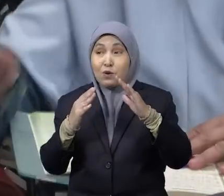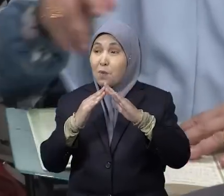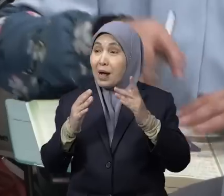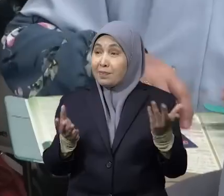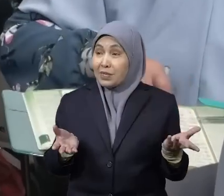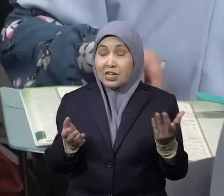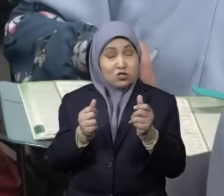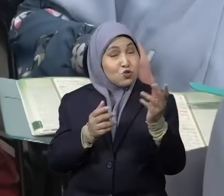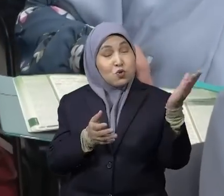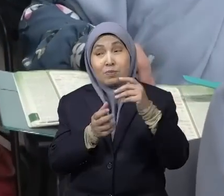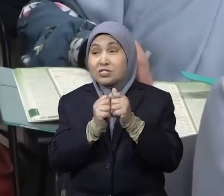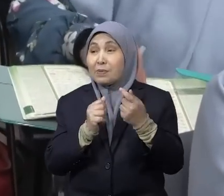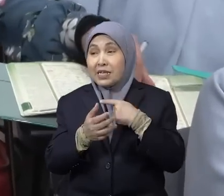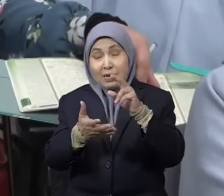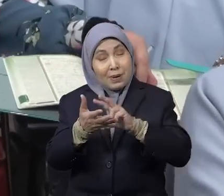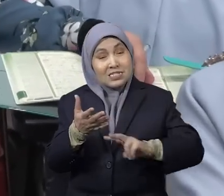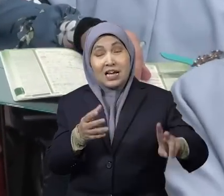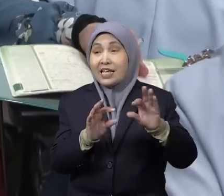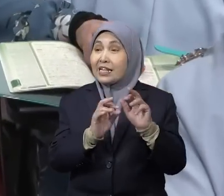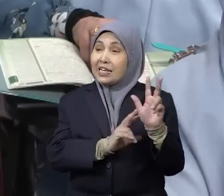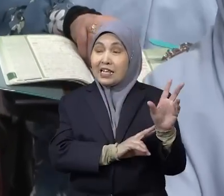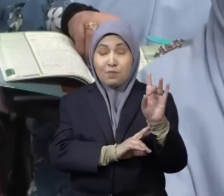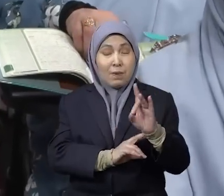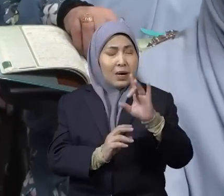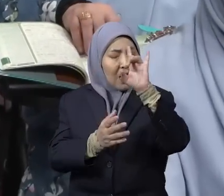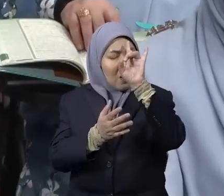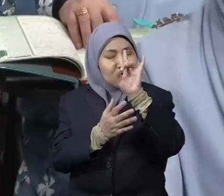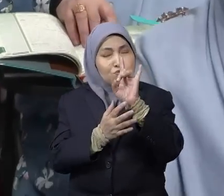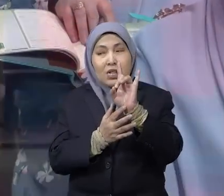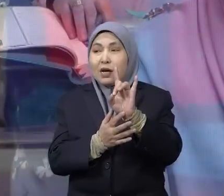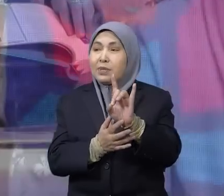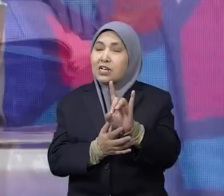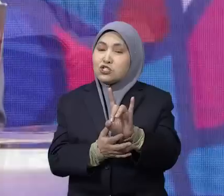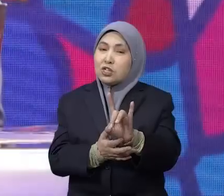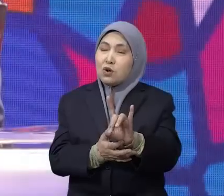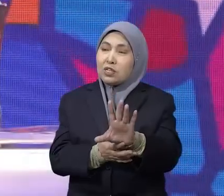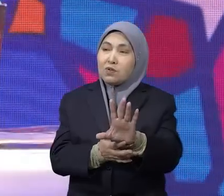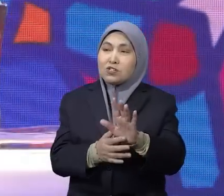sama-sama ayat yang ke-38. A'udzubillahi minasyaitonirrajim.